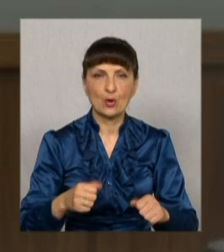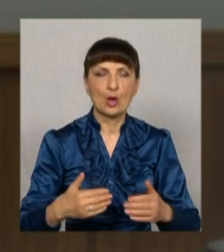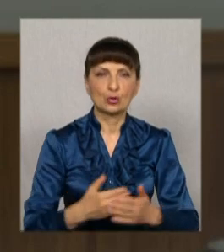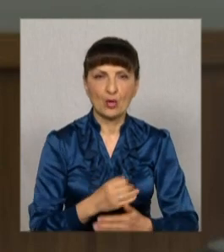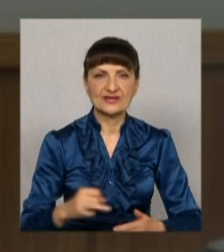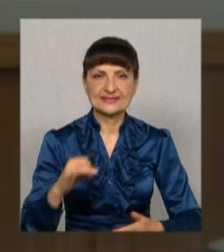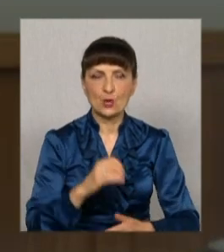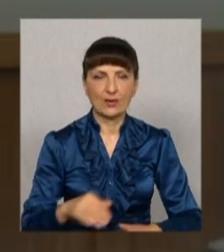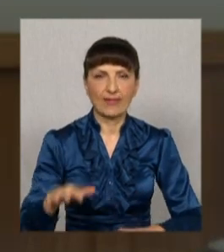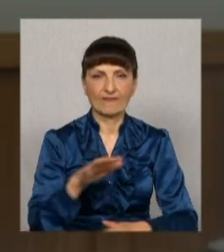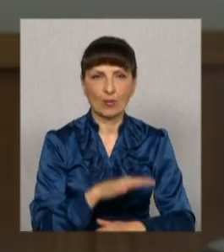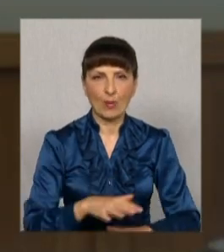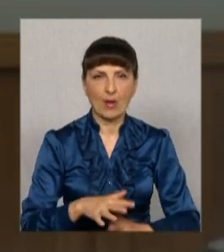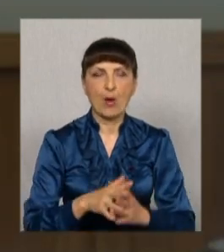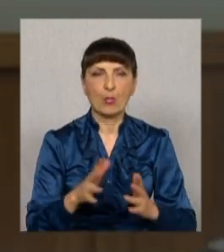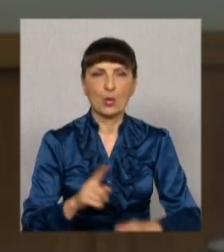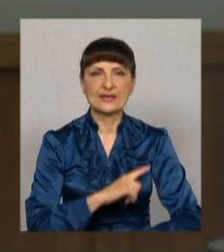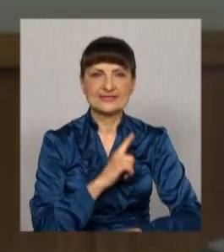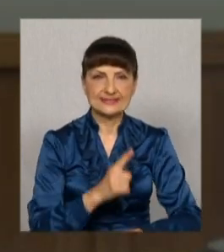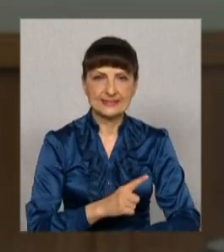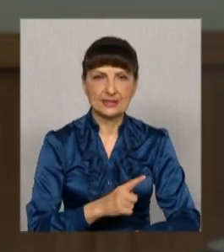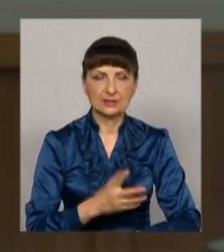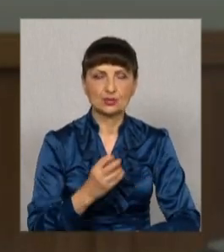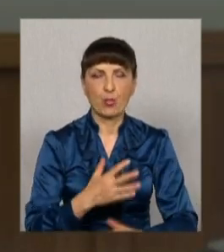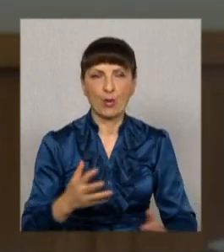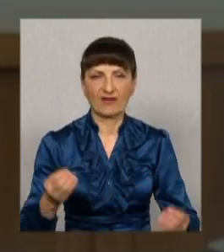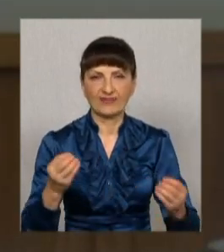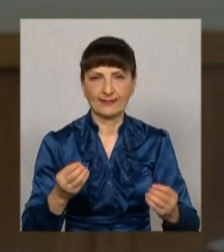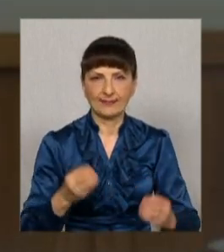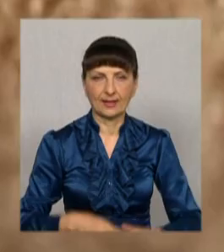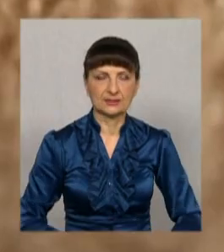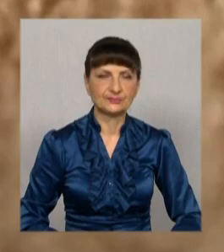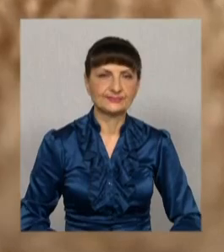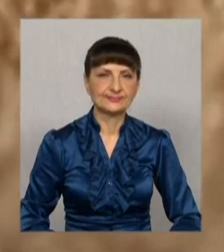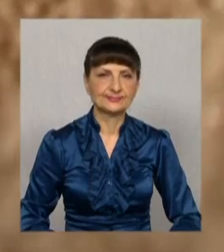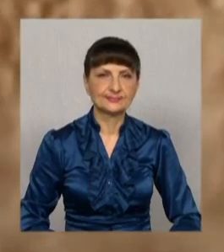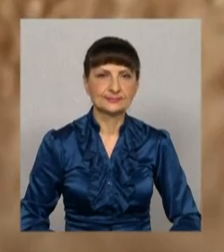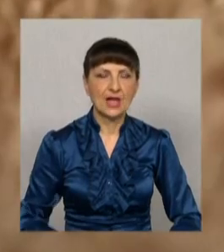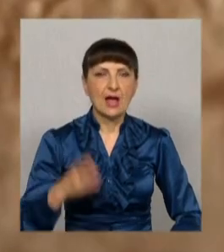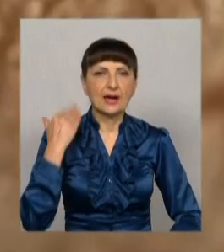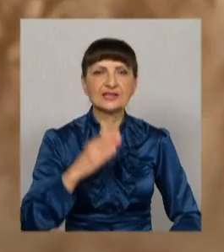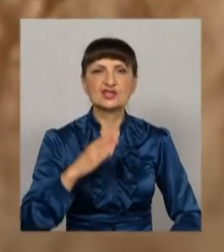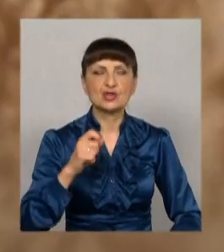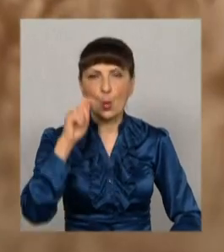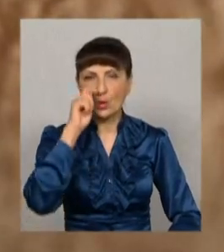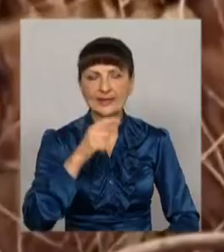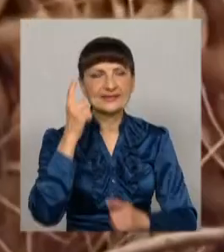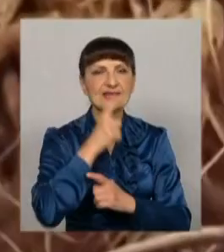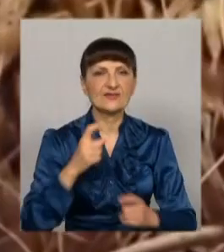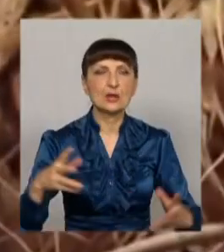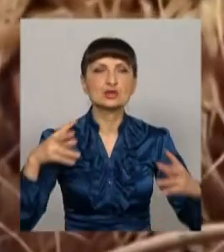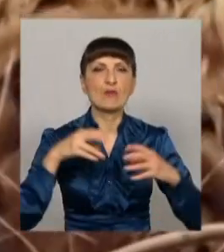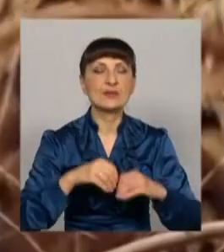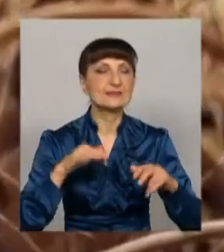историю Европы. Еще более сильной, еще более великой. Слава Украине! Ранее США и Украина заявили о